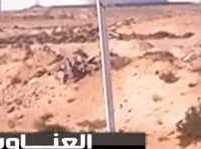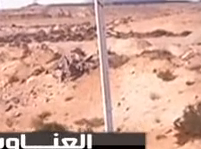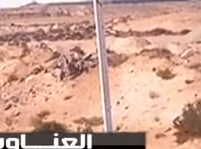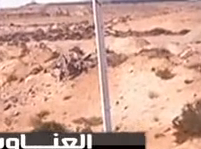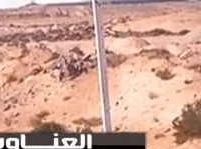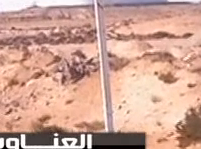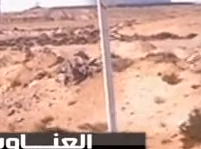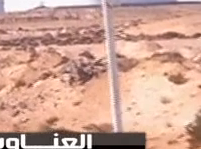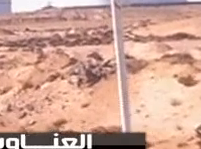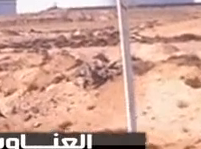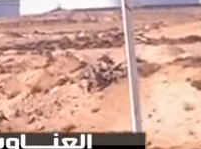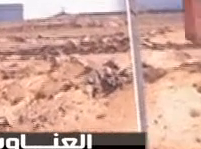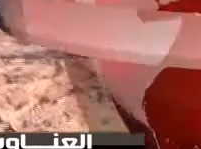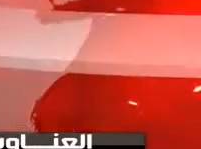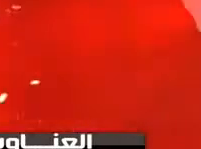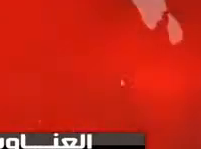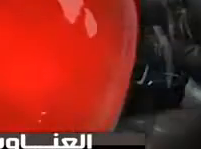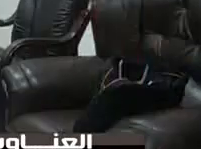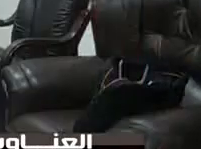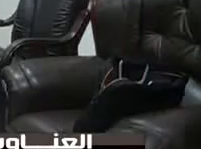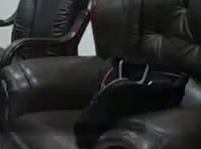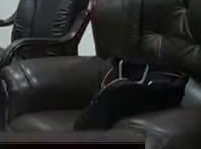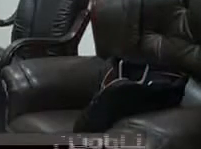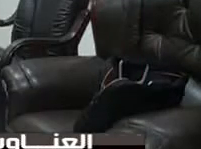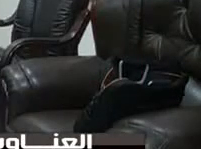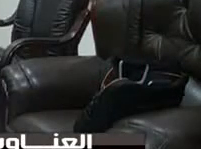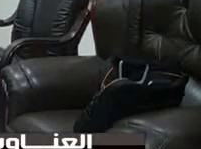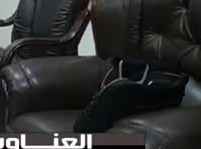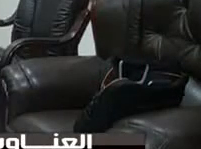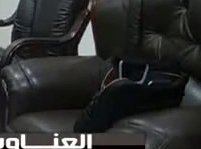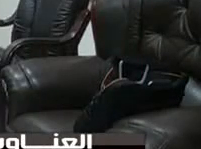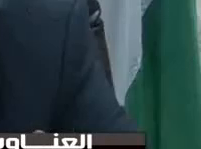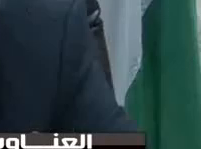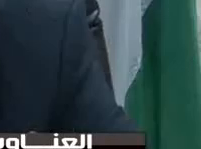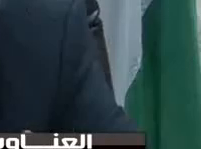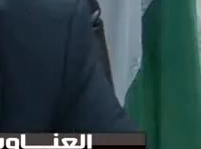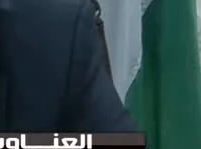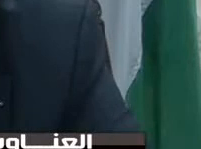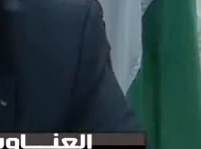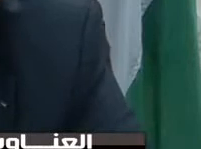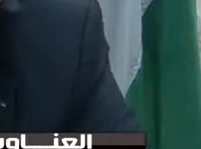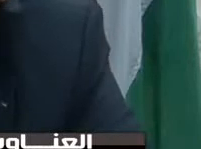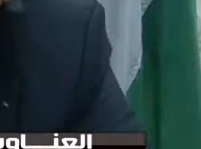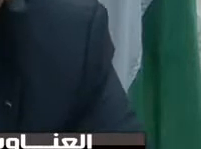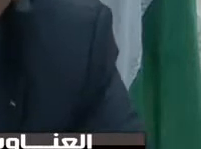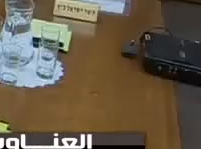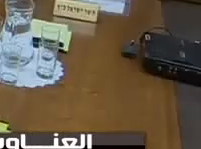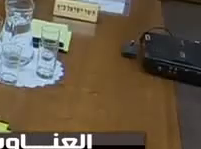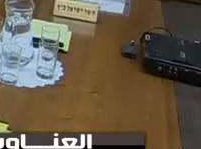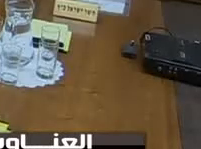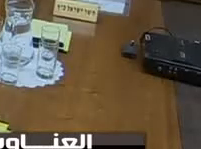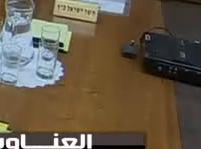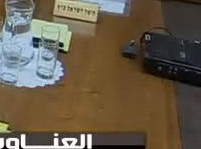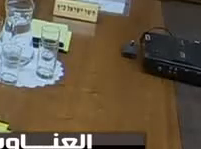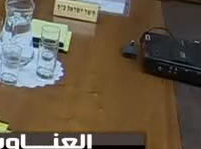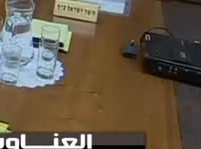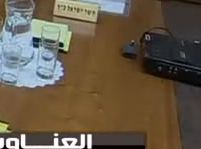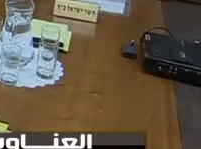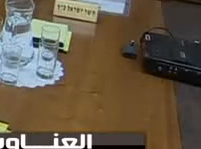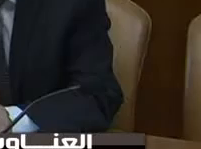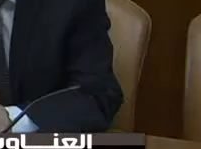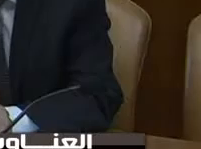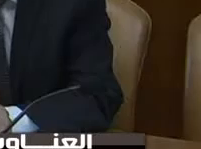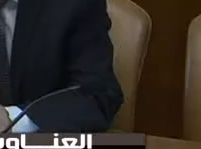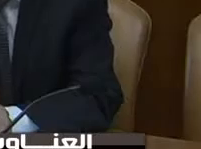فيها النيران في أكبر مرافق النفط الليبية. صائب عريقات يقدم مسودة مشروع قرار إعلان الدولة الفلسطينية إلى